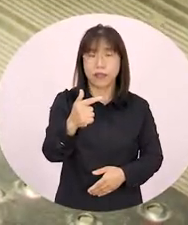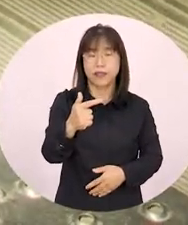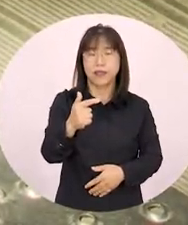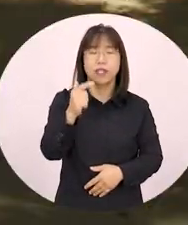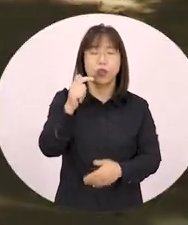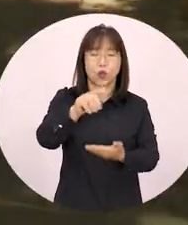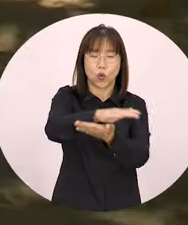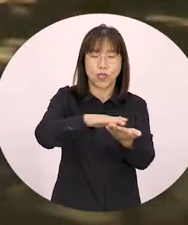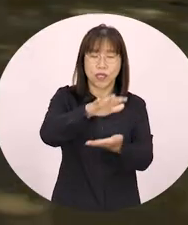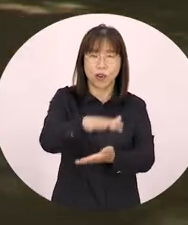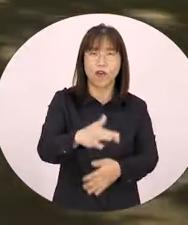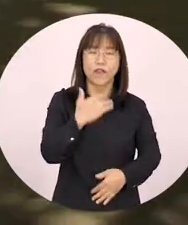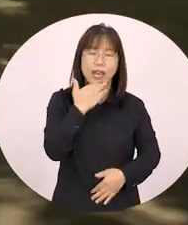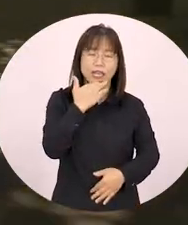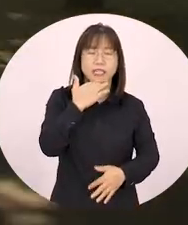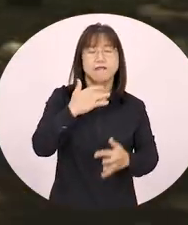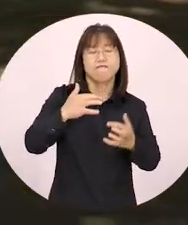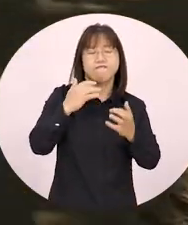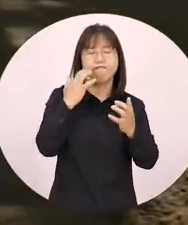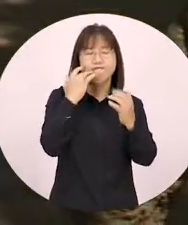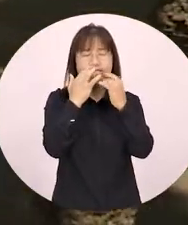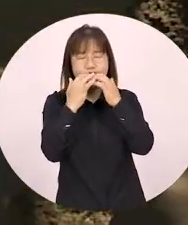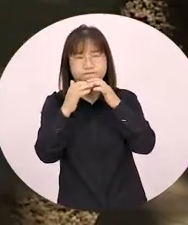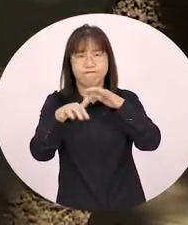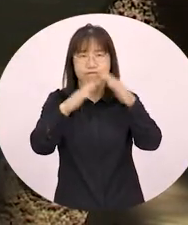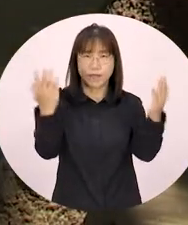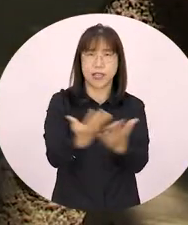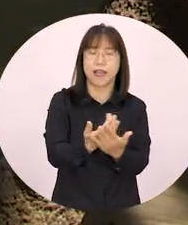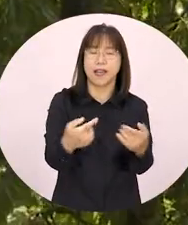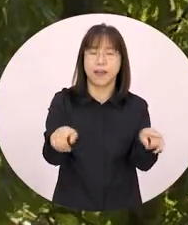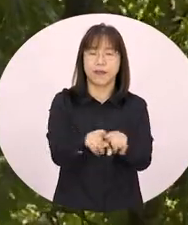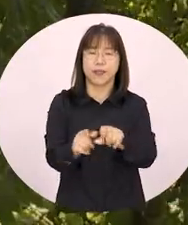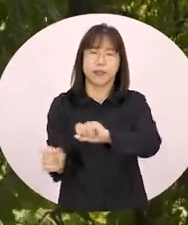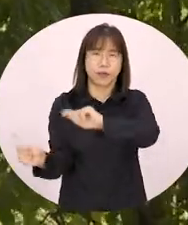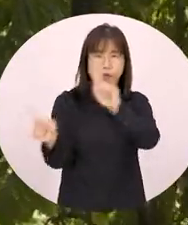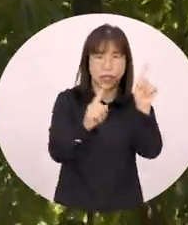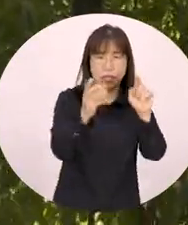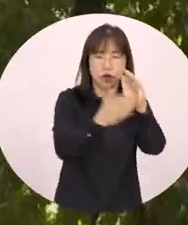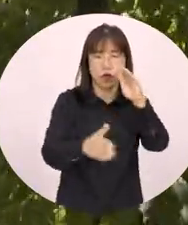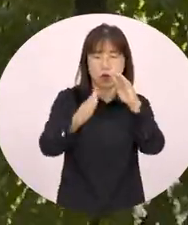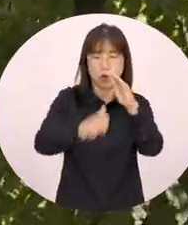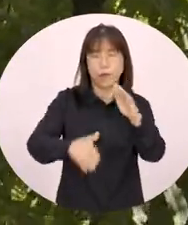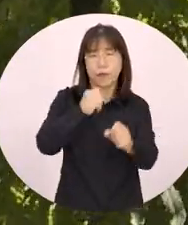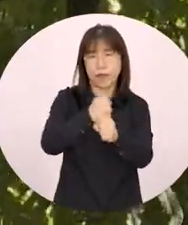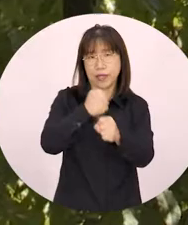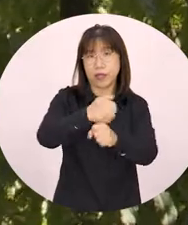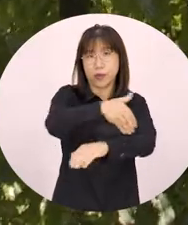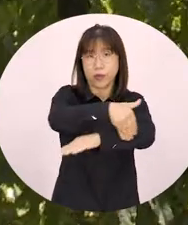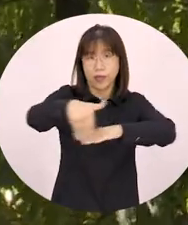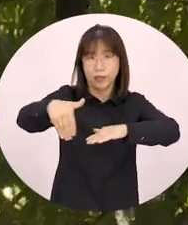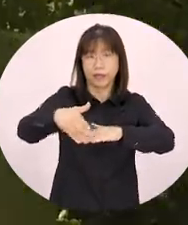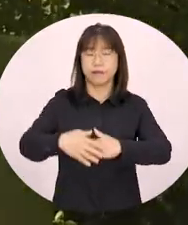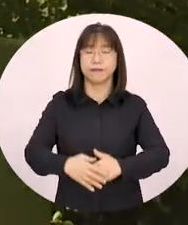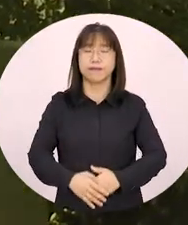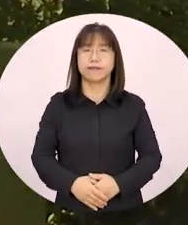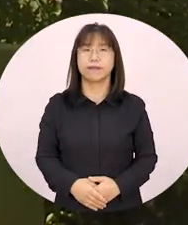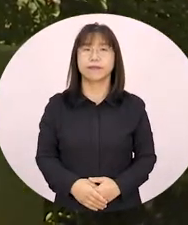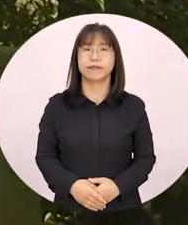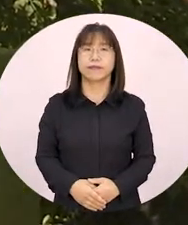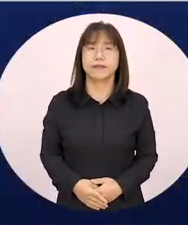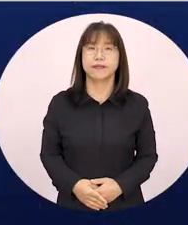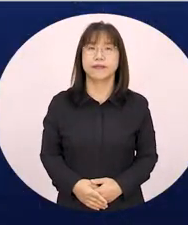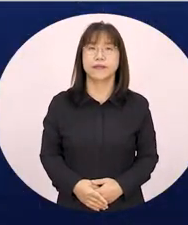숲속 놀이터가 다양한 연령대의 주민들이 함께하는 힐링 공간으로 자리매김할 수 있도록 관리할 계획입니다.